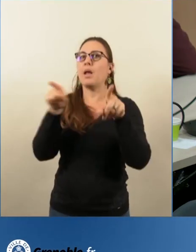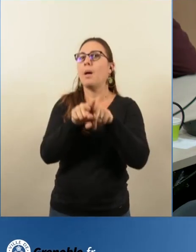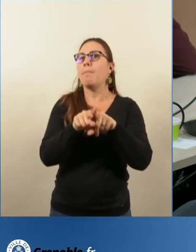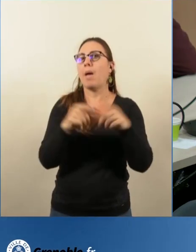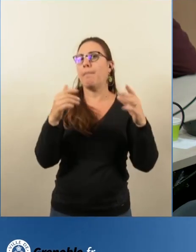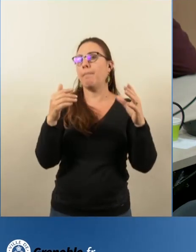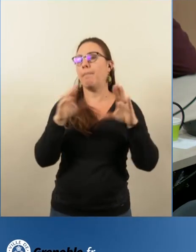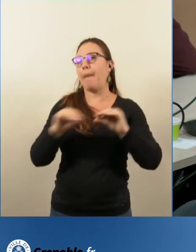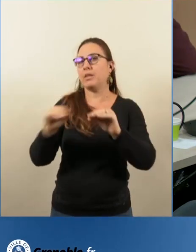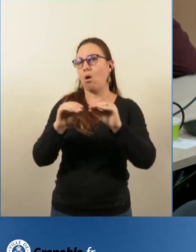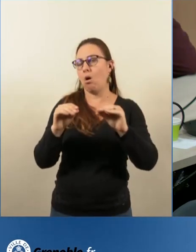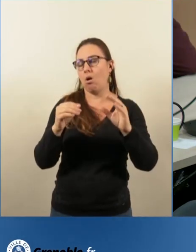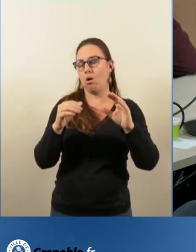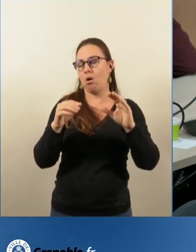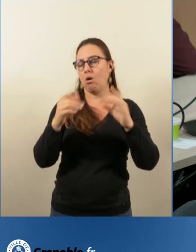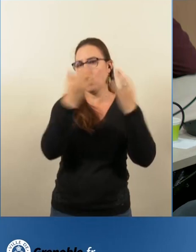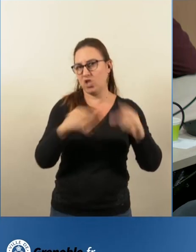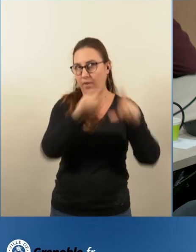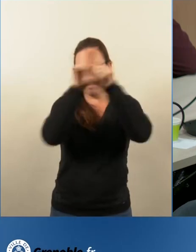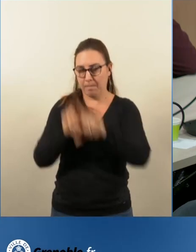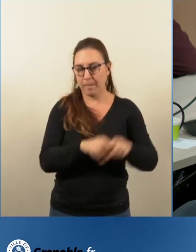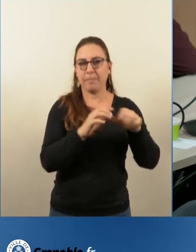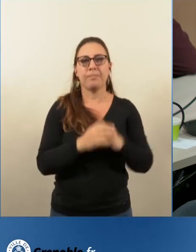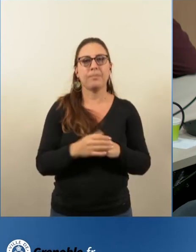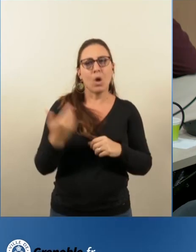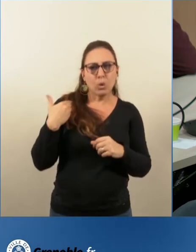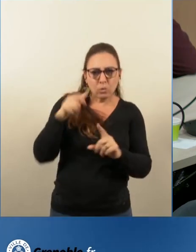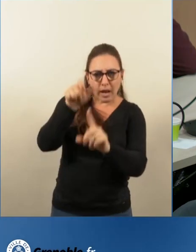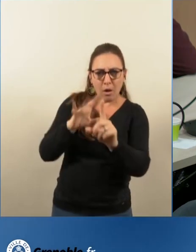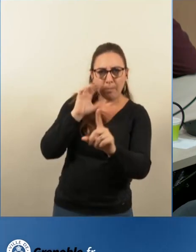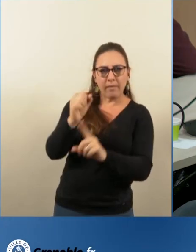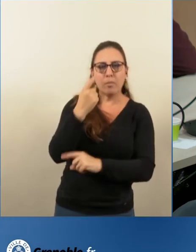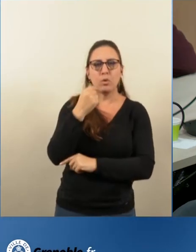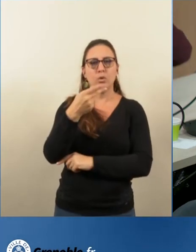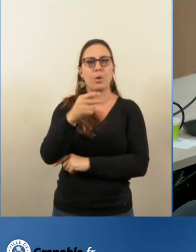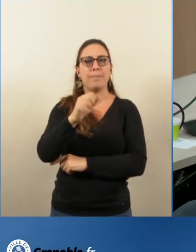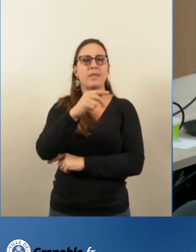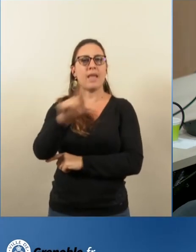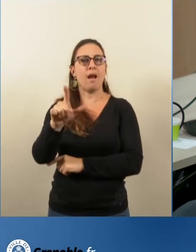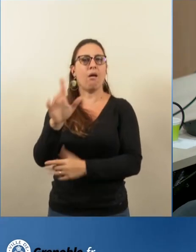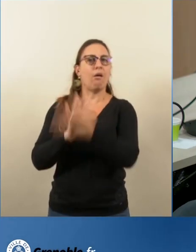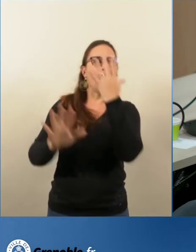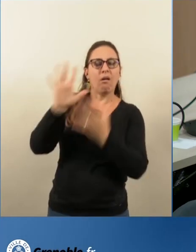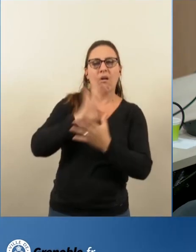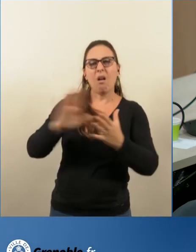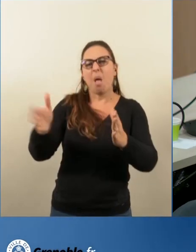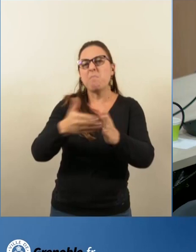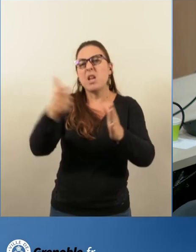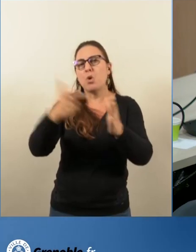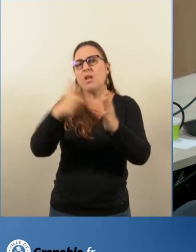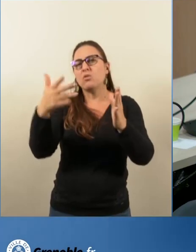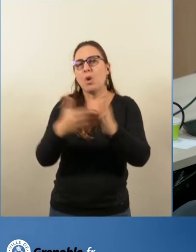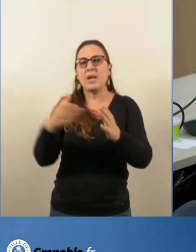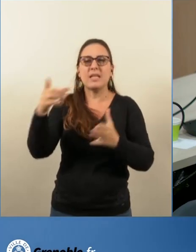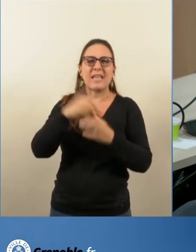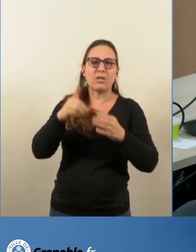notre strat par exemple tout à l'heure un conseil municipal monsieur Pinel parlait de milliers de litres de gasoil